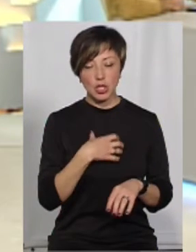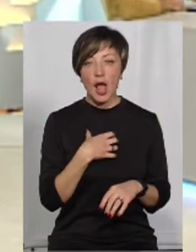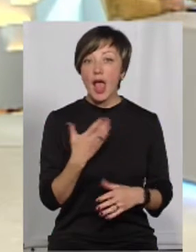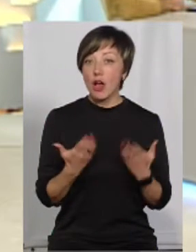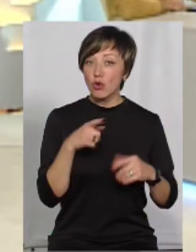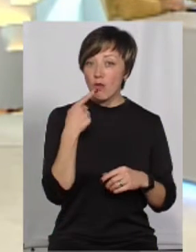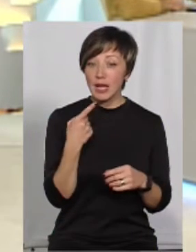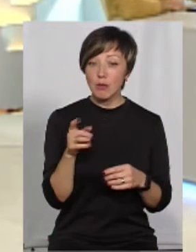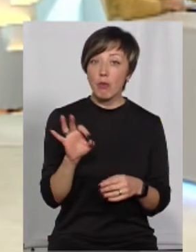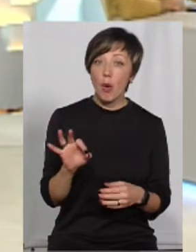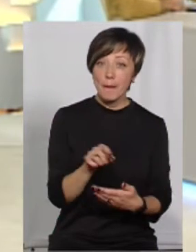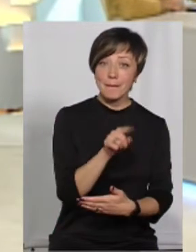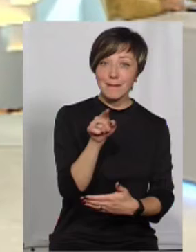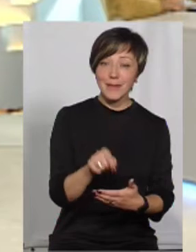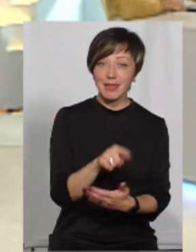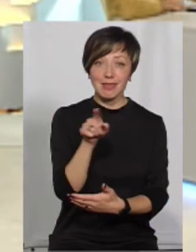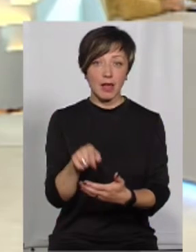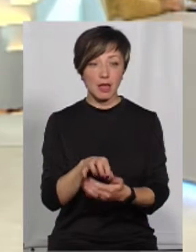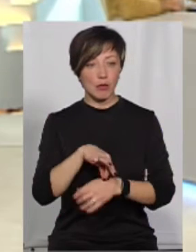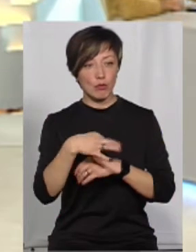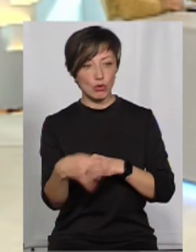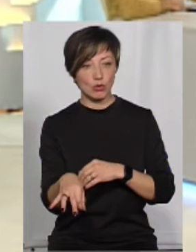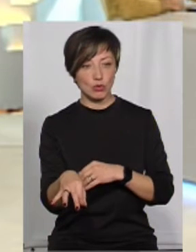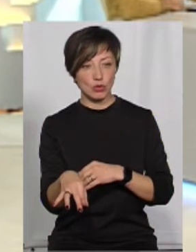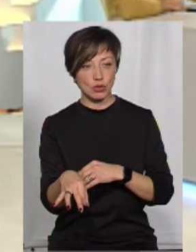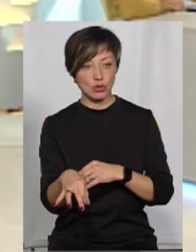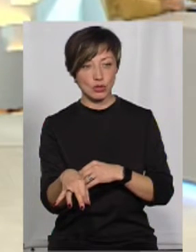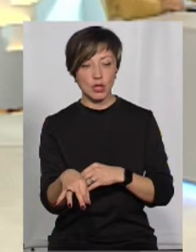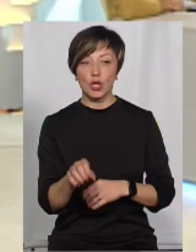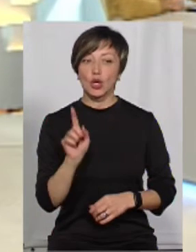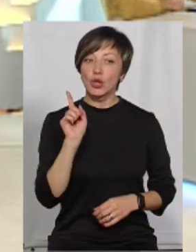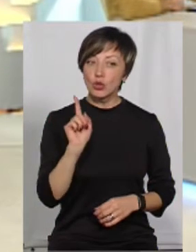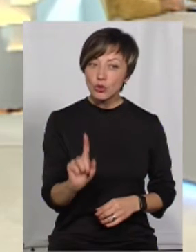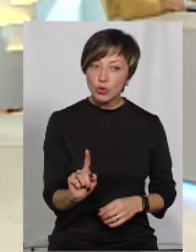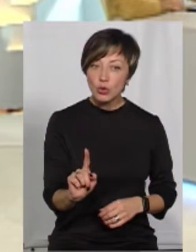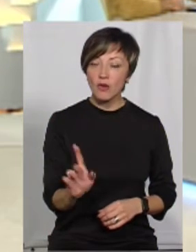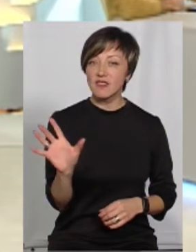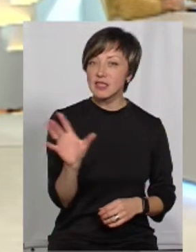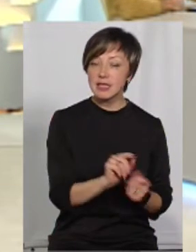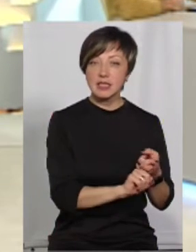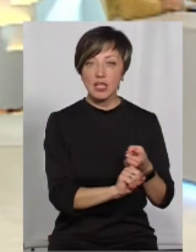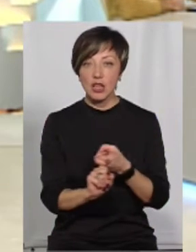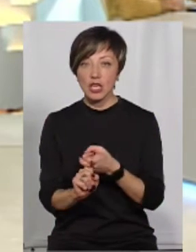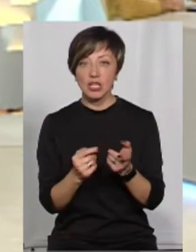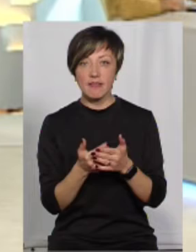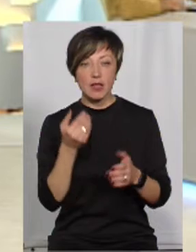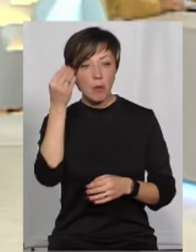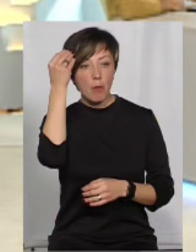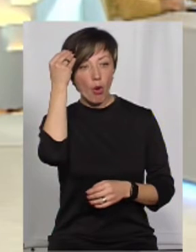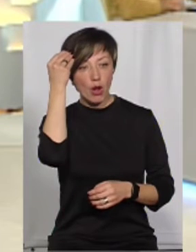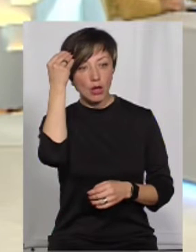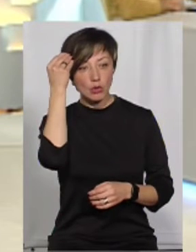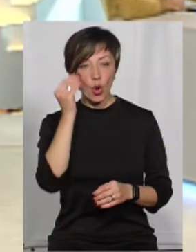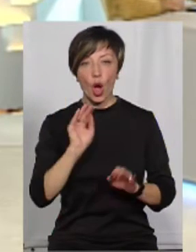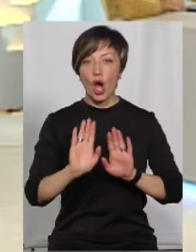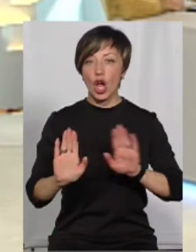Якщо говорити про якісь питання болючі, то тут все залежить від погляду